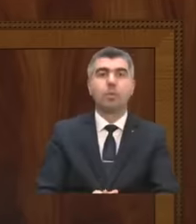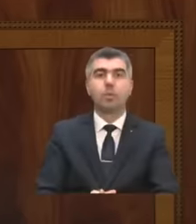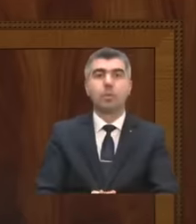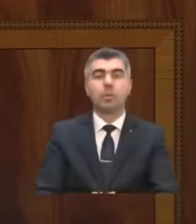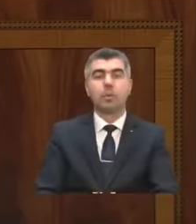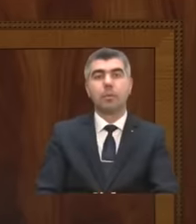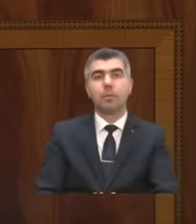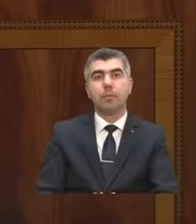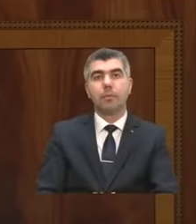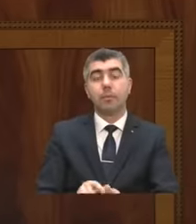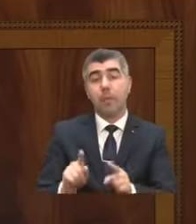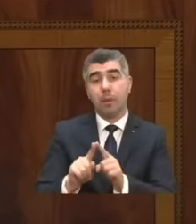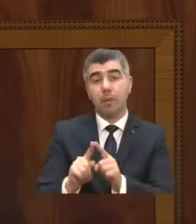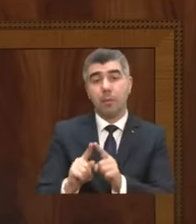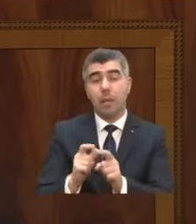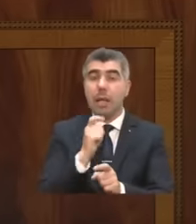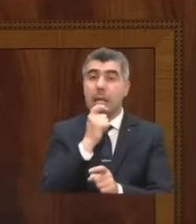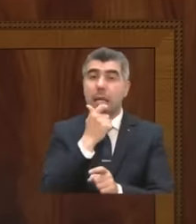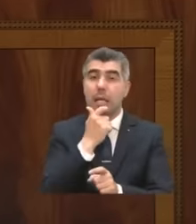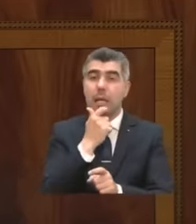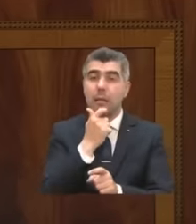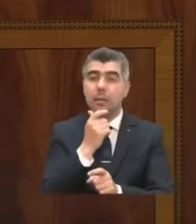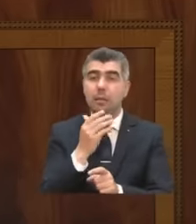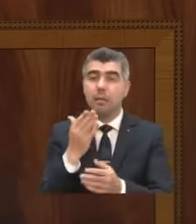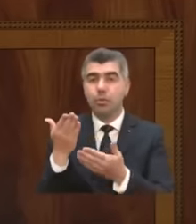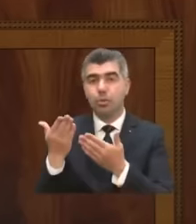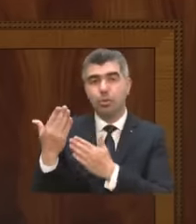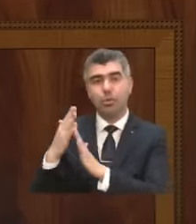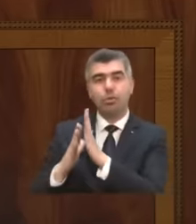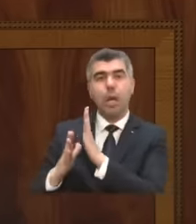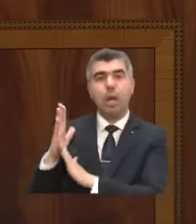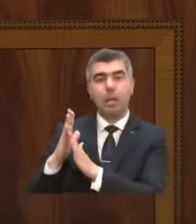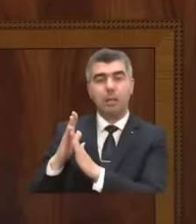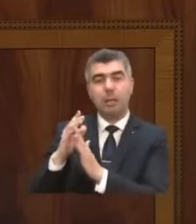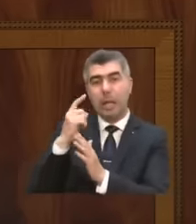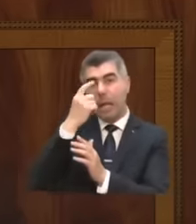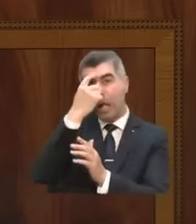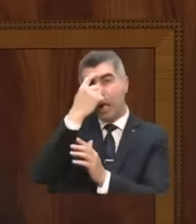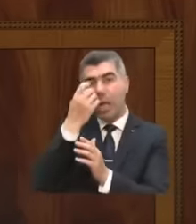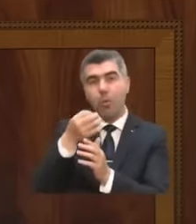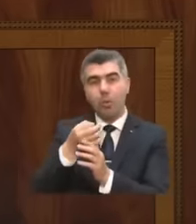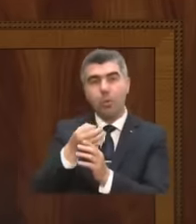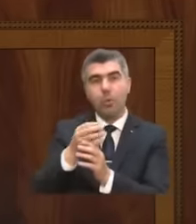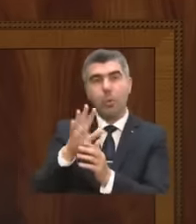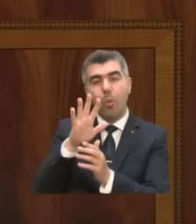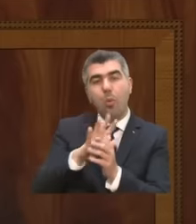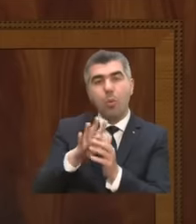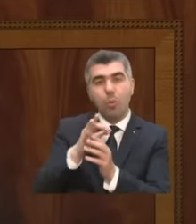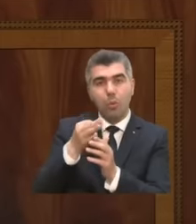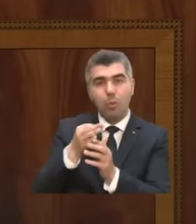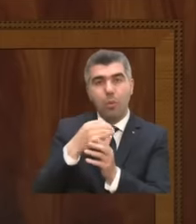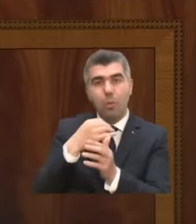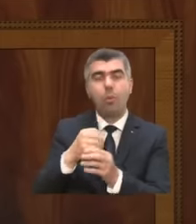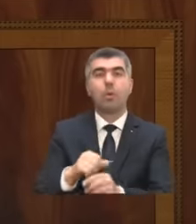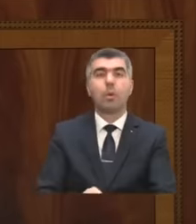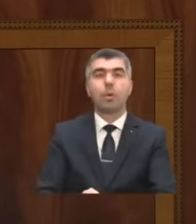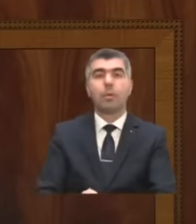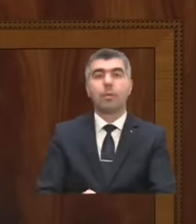كانت بريطانيا مستعمرة الهند سنت واحد القانون سمته قانون الكبرى. الكبرى هو ذاك حنش بوسكا باش عرفوه